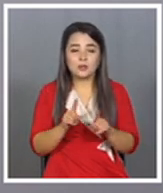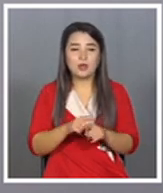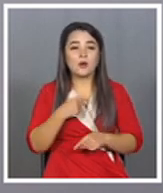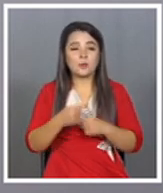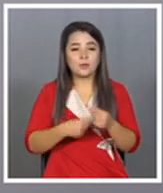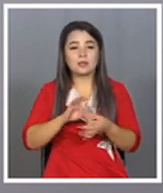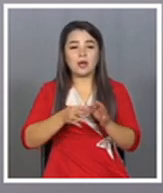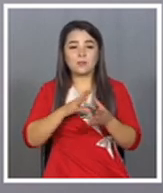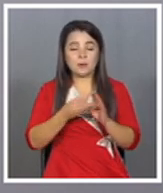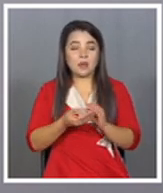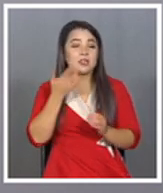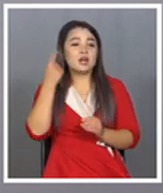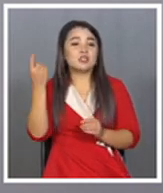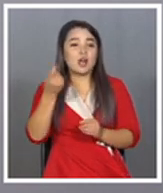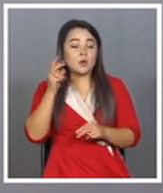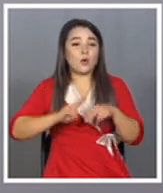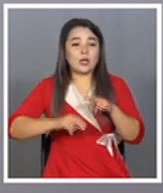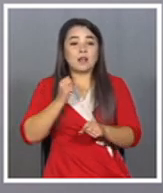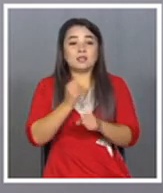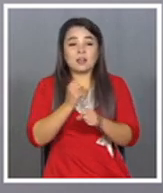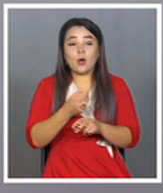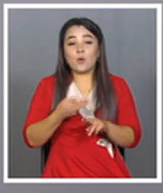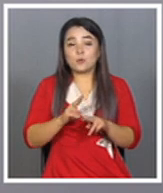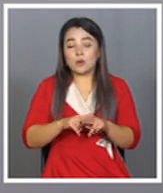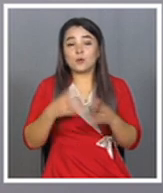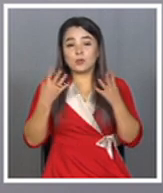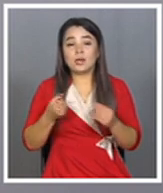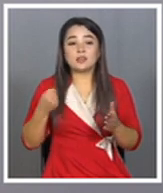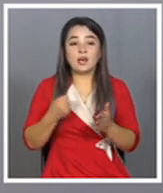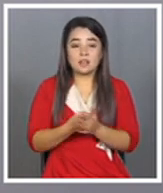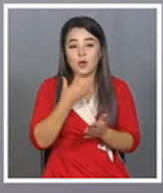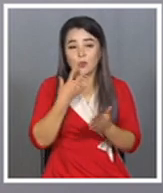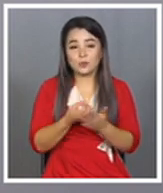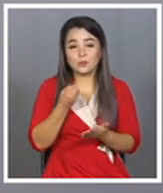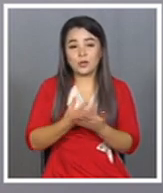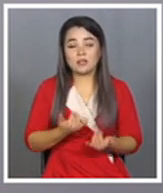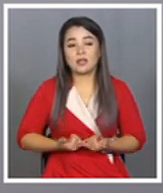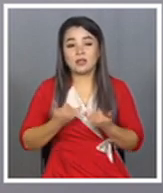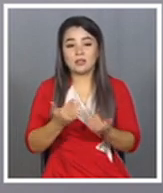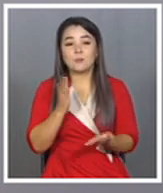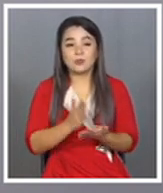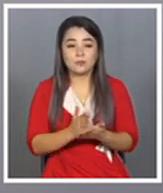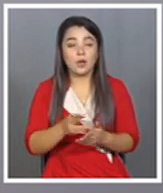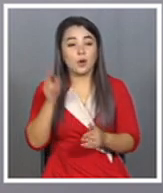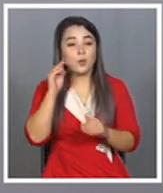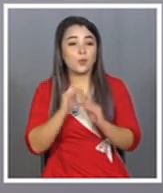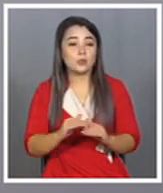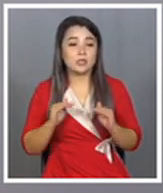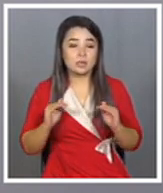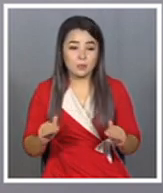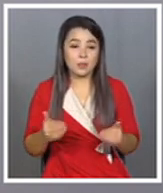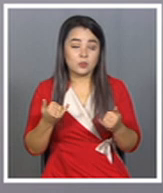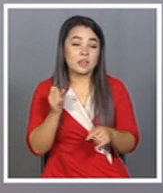заттары, шаруашылық құралдары осы күнге дейін өз құнын жоғалтпаған. Оқушылар,